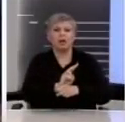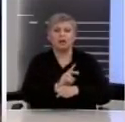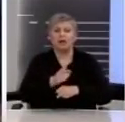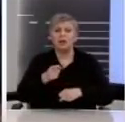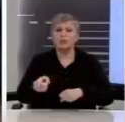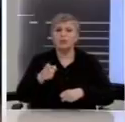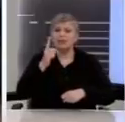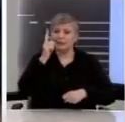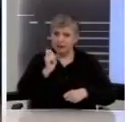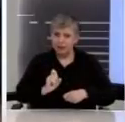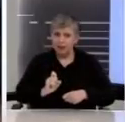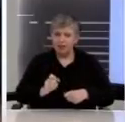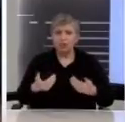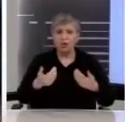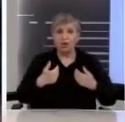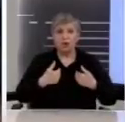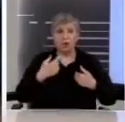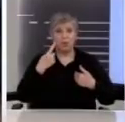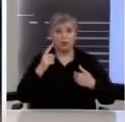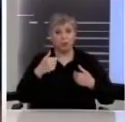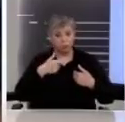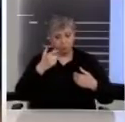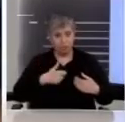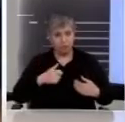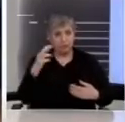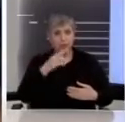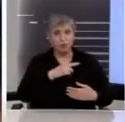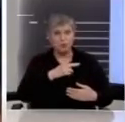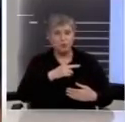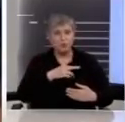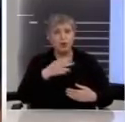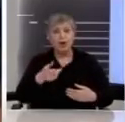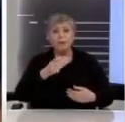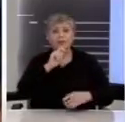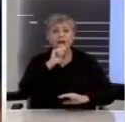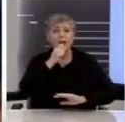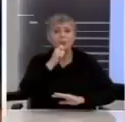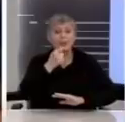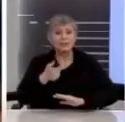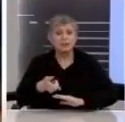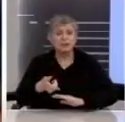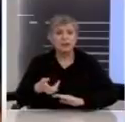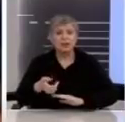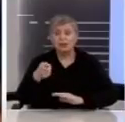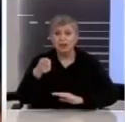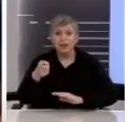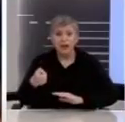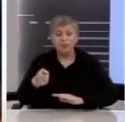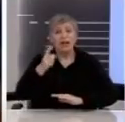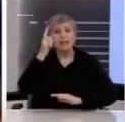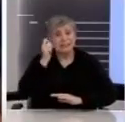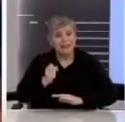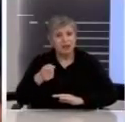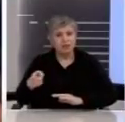εσείς και δεν τα ξέρει ο Πρωθυπουργός. Ειδικού χειρισμού που τα ξέρετε εσείς και δεν τα ξέρει ο